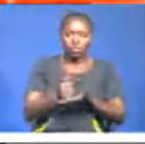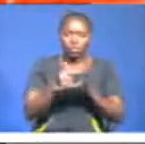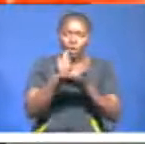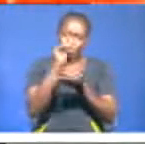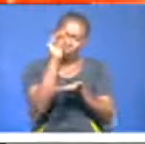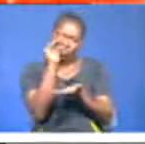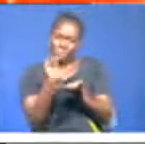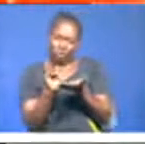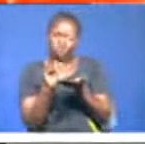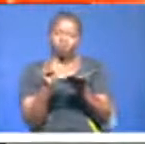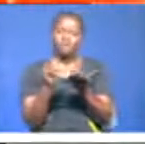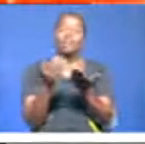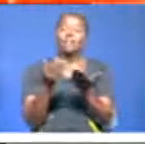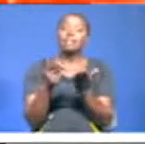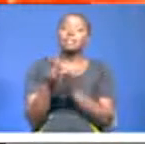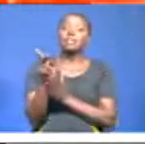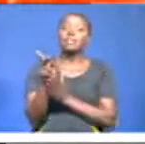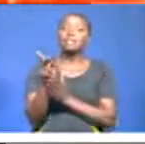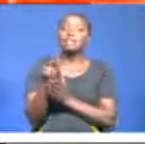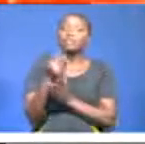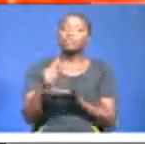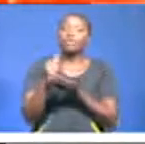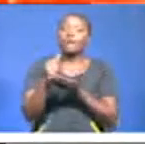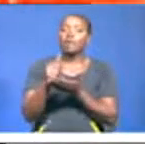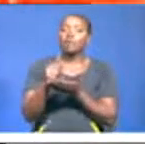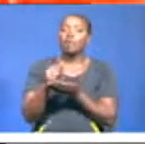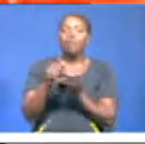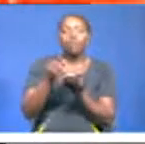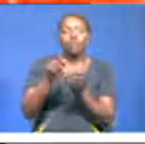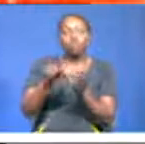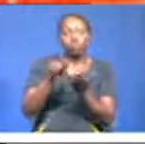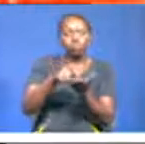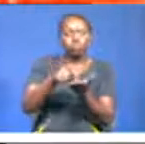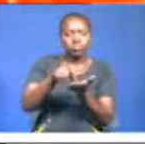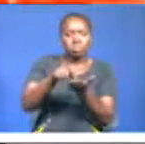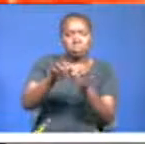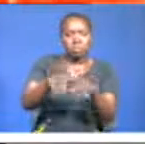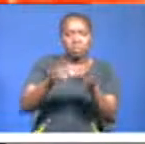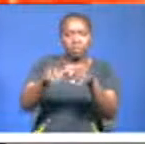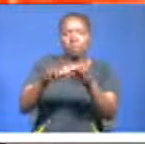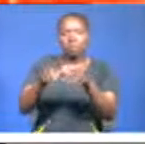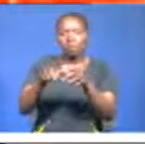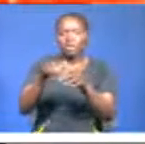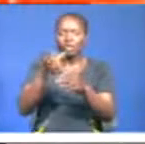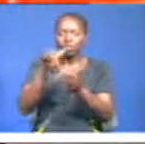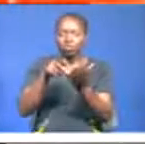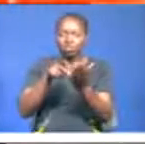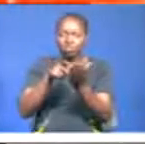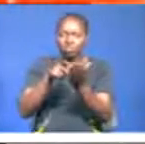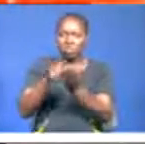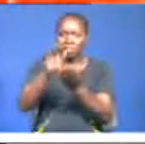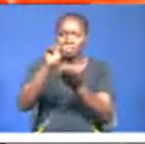mbolea, tuwasaidie wakulima wetu wazalishe chakula, ndio tupunguze gharama ya chakula katika taifa letu la Kenya,